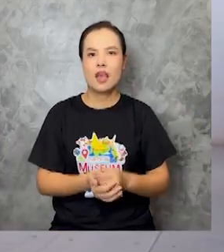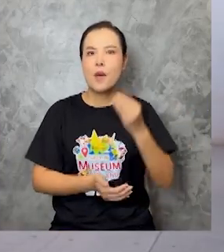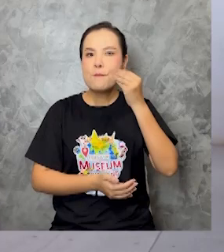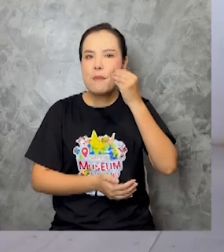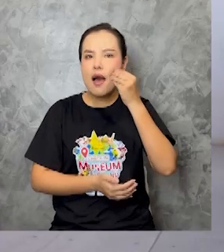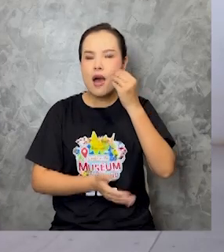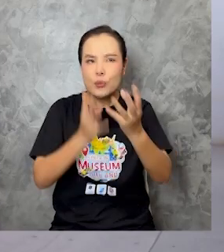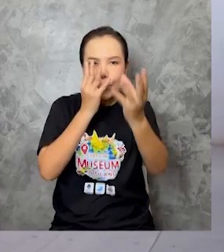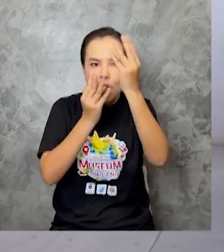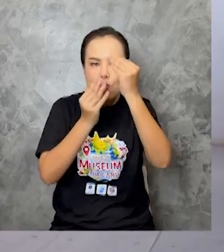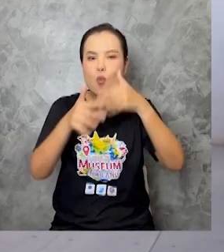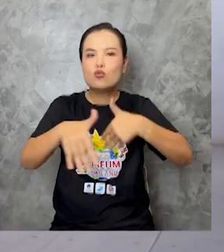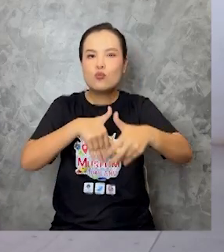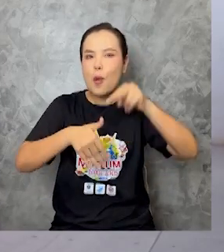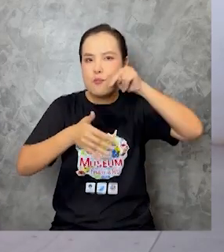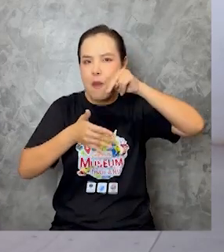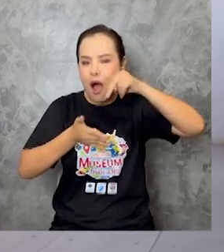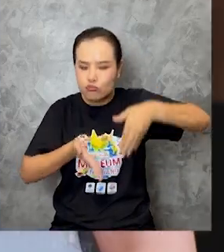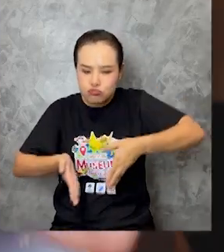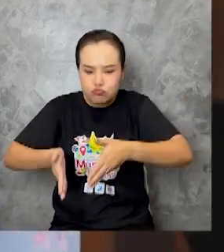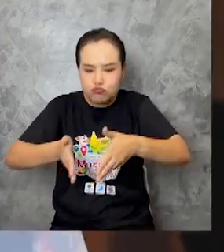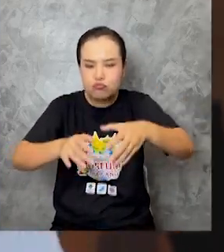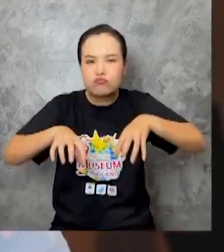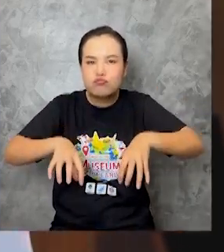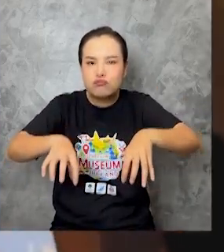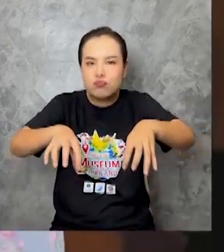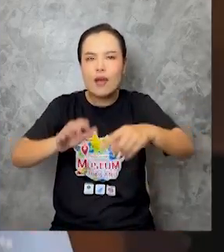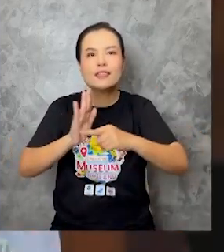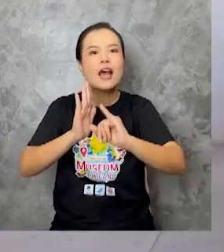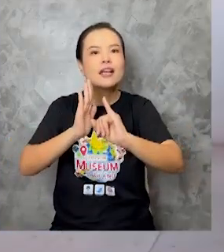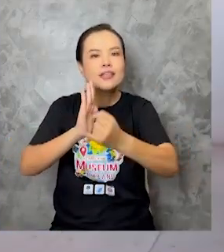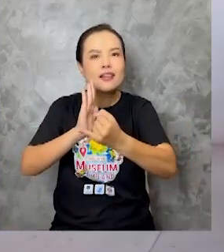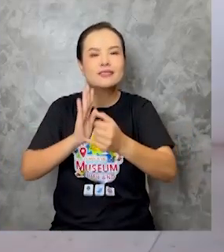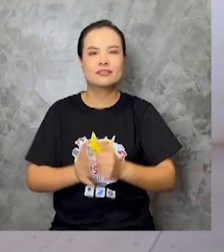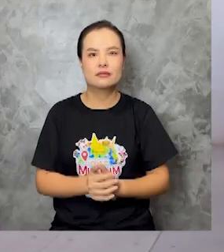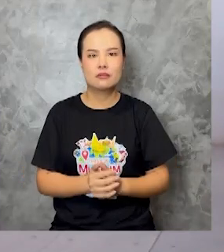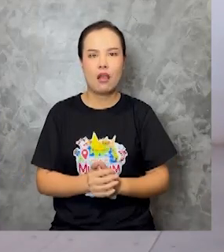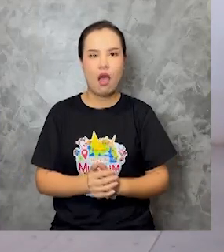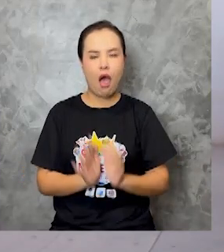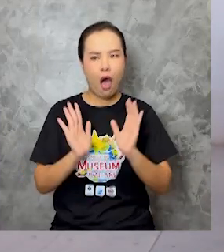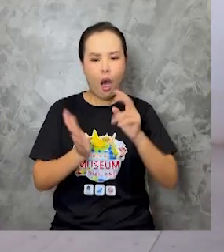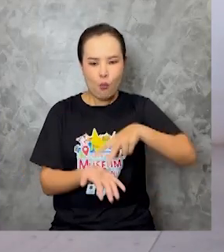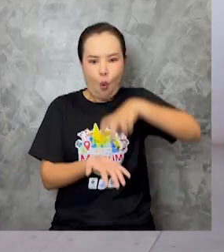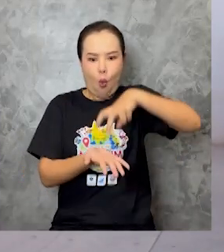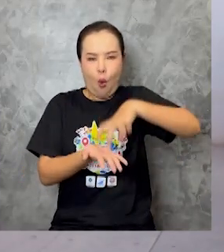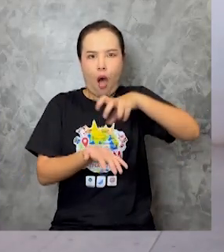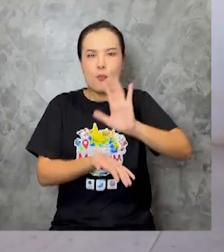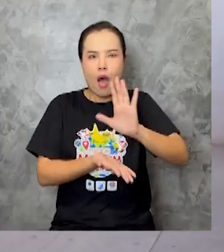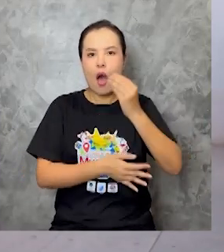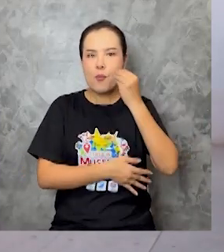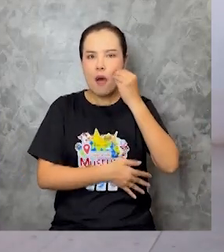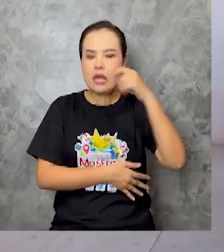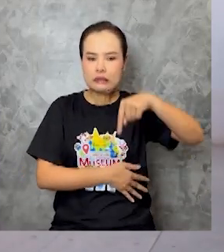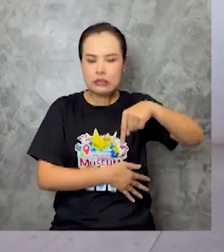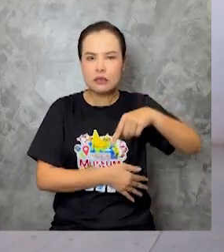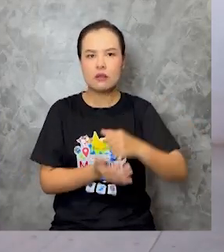ชุมชนริมน้ำจันทบุรีวิเราห้ามกระโดดแรงที่นี่เพราะว่าบ้านที่เนี่ยเ